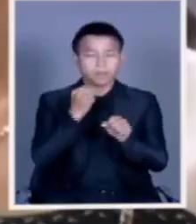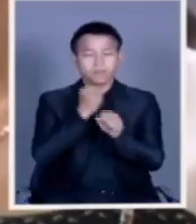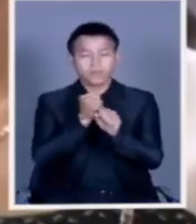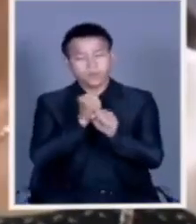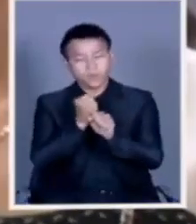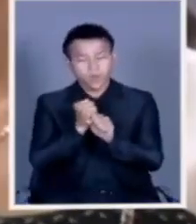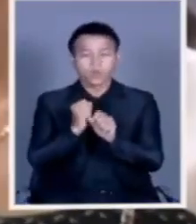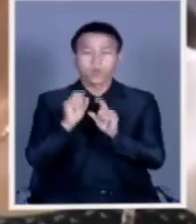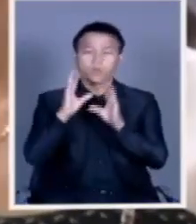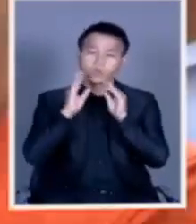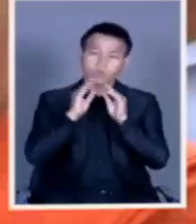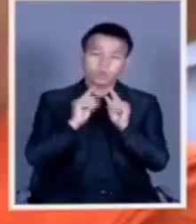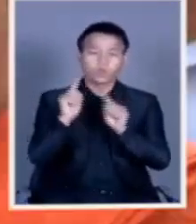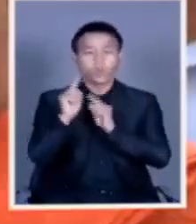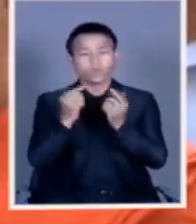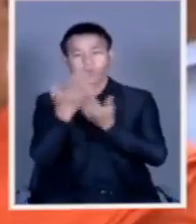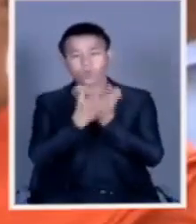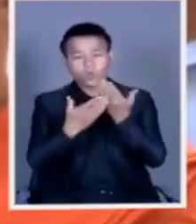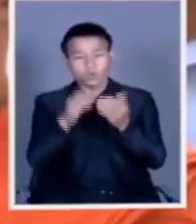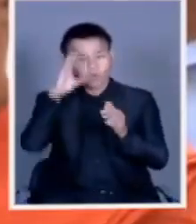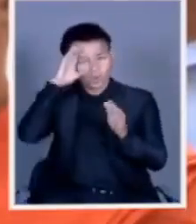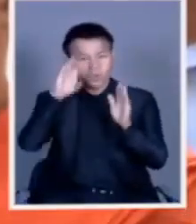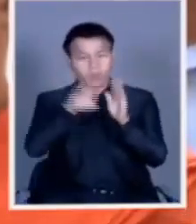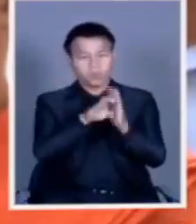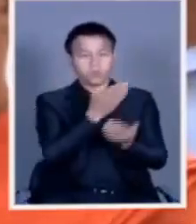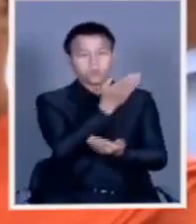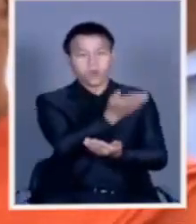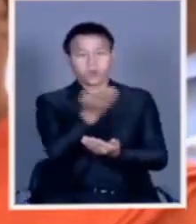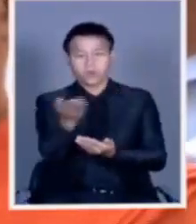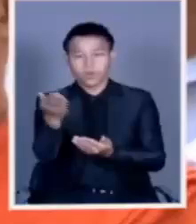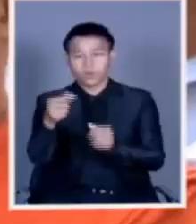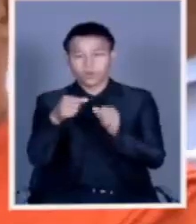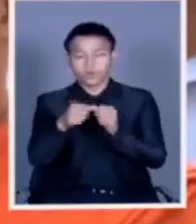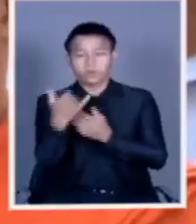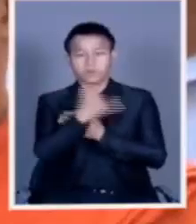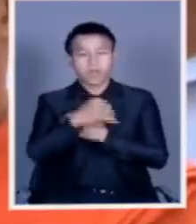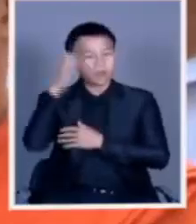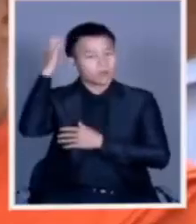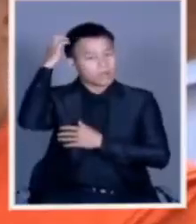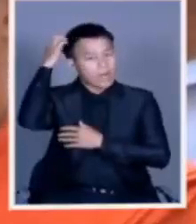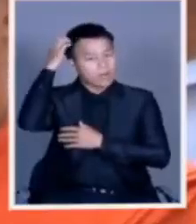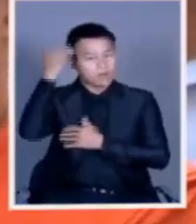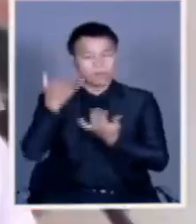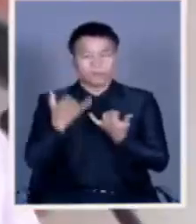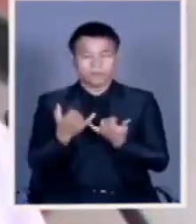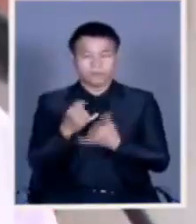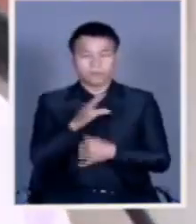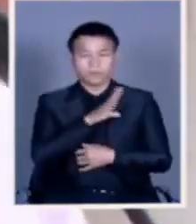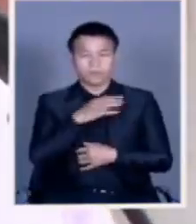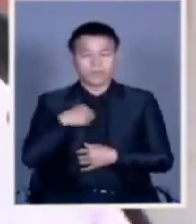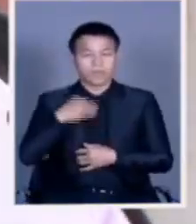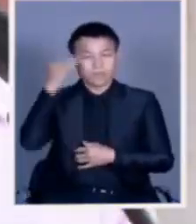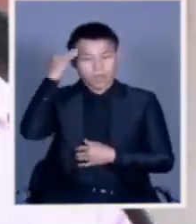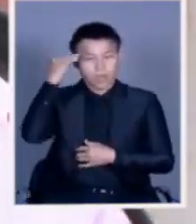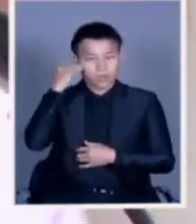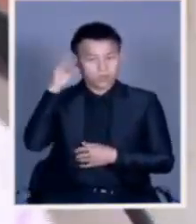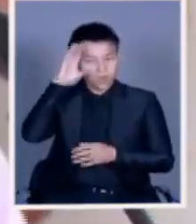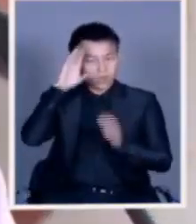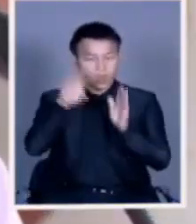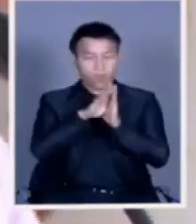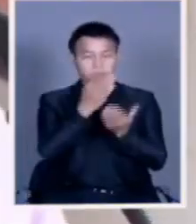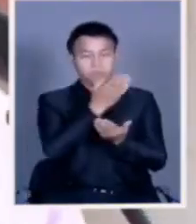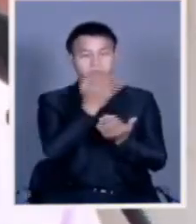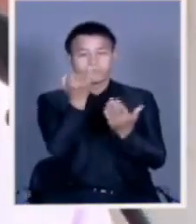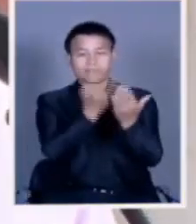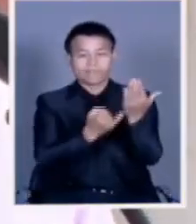ปลี่ยนจัดงานปั้งแสดงร่วมกันอยู่สาธารณรัฐประชาธิปไตยประชาชนลาวและสาธารณรัฐเกาหลีในง